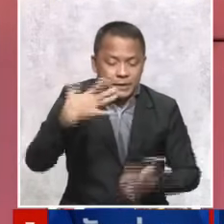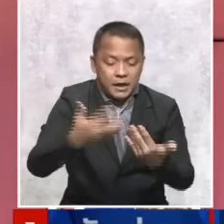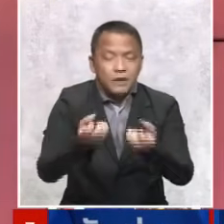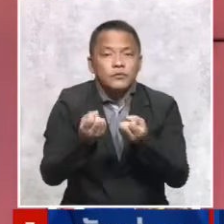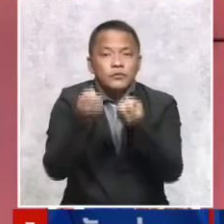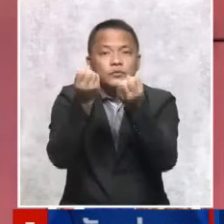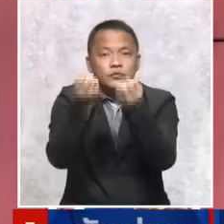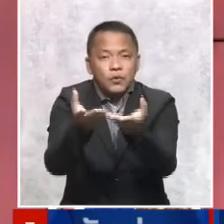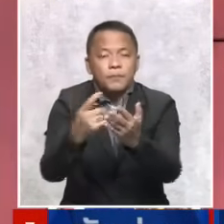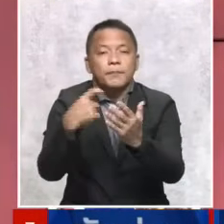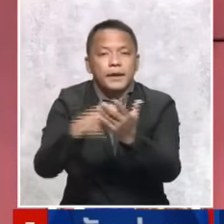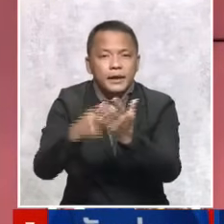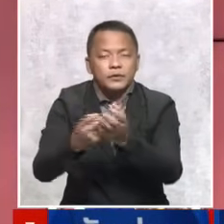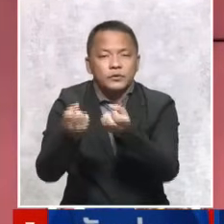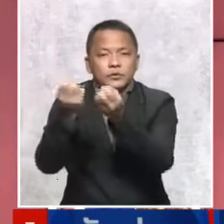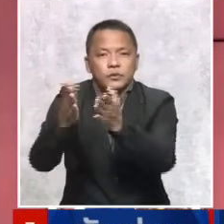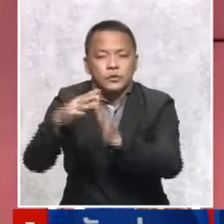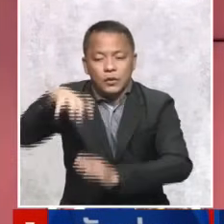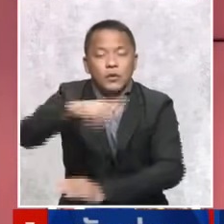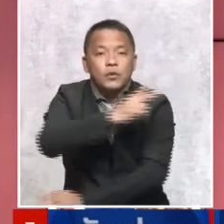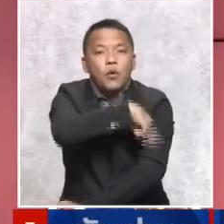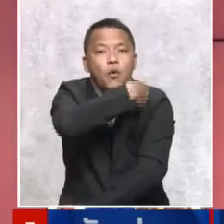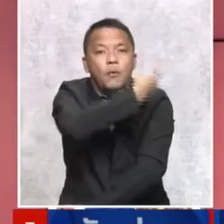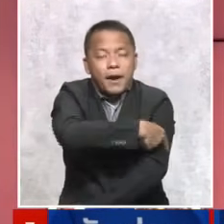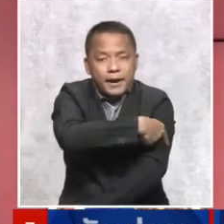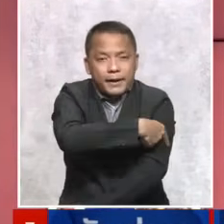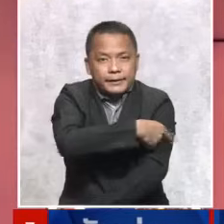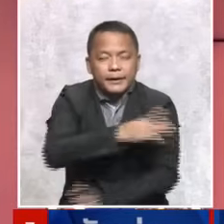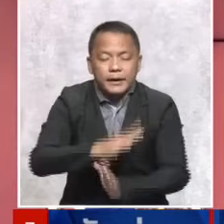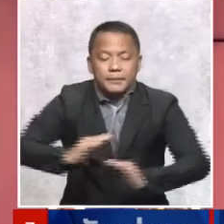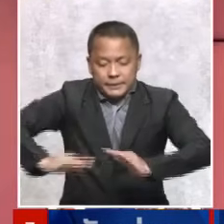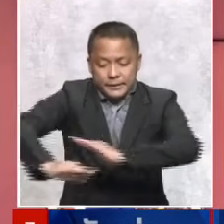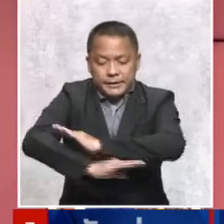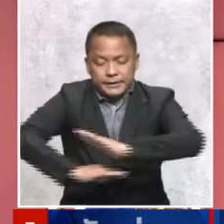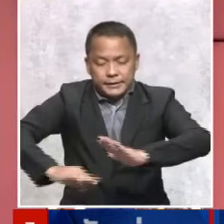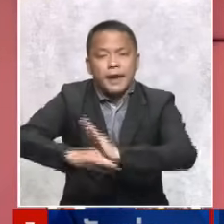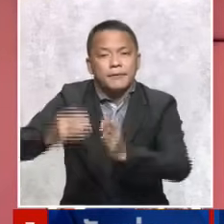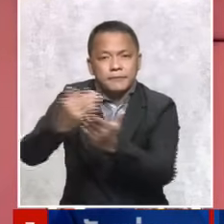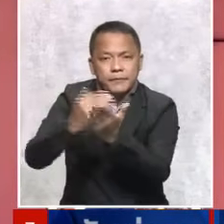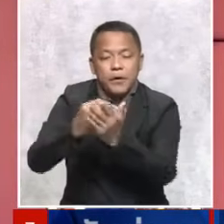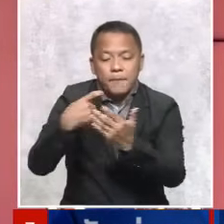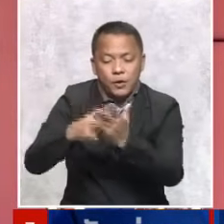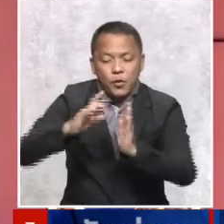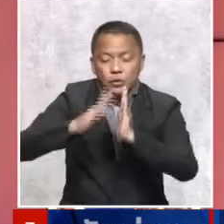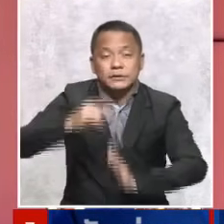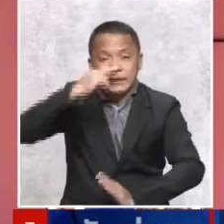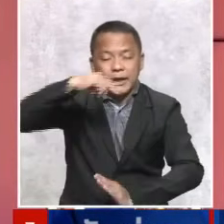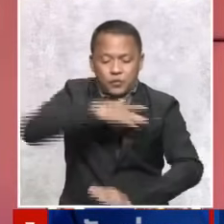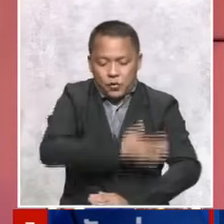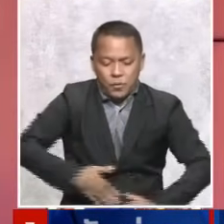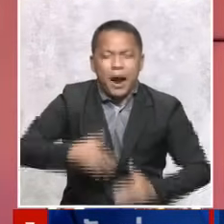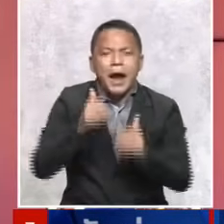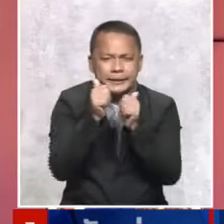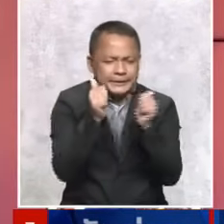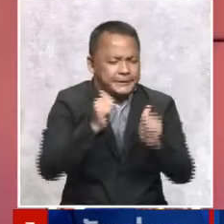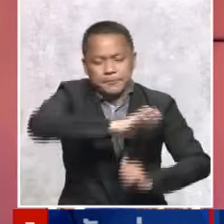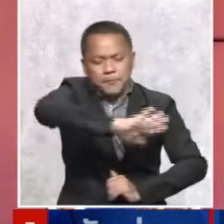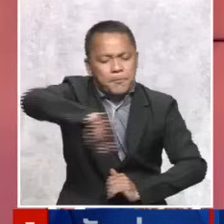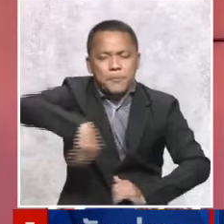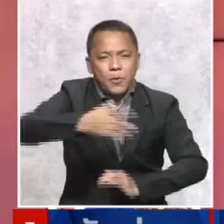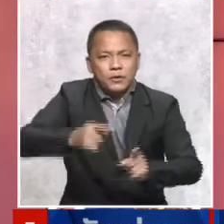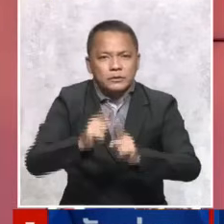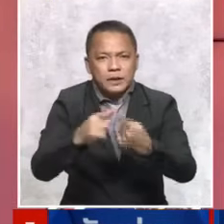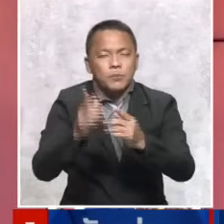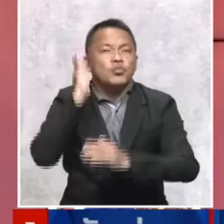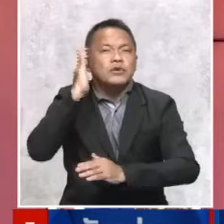จะถูกนำตัวประกันส่งไปที่โรงพยาบาลชามีเบื้องต้นนะคะได้รับรายงานว่าตัวประกันคนไทยสุขภาพดีเกือบทั้งหมดค่ะย